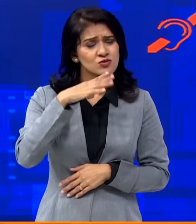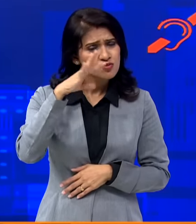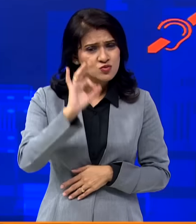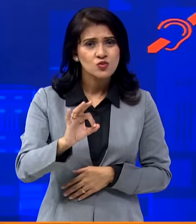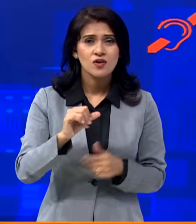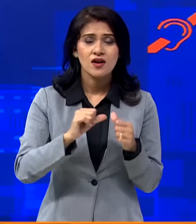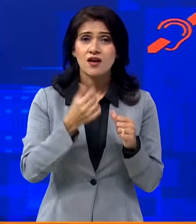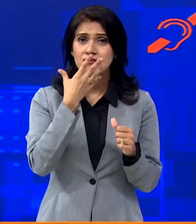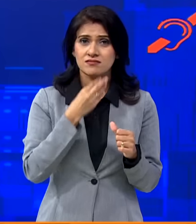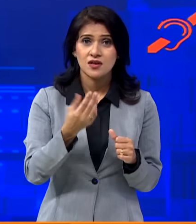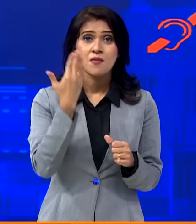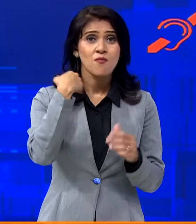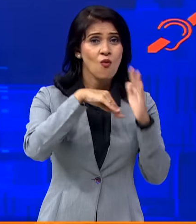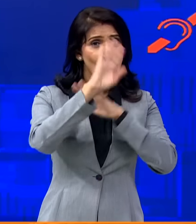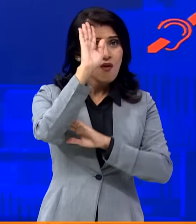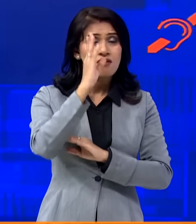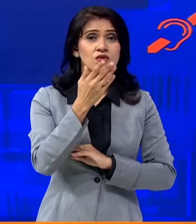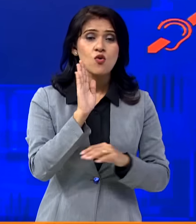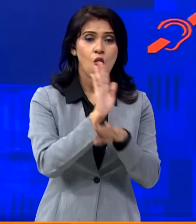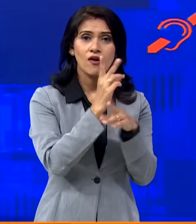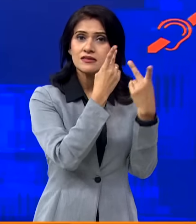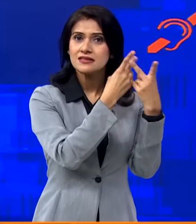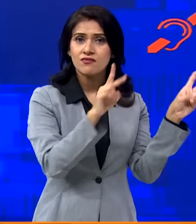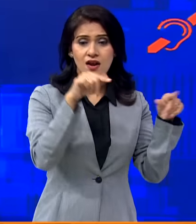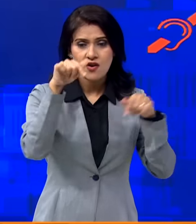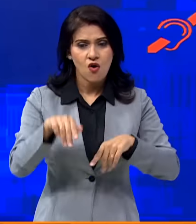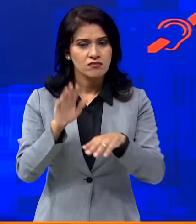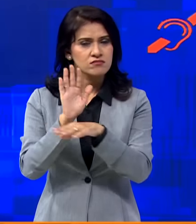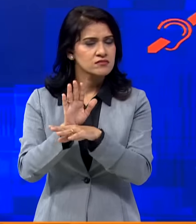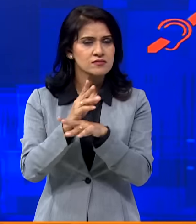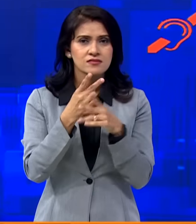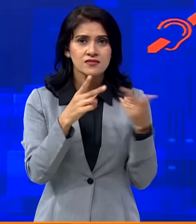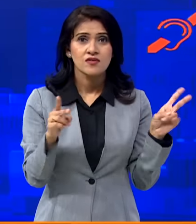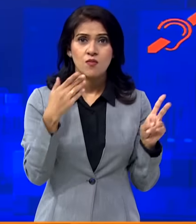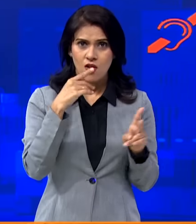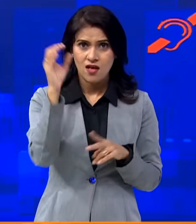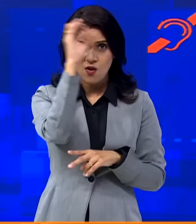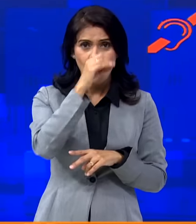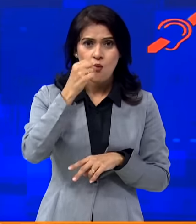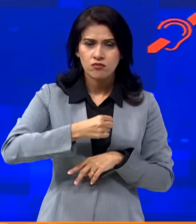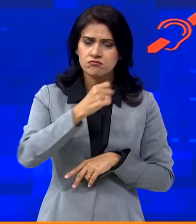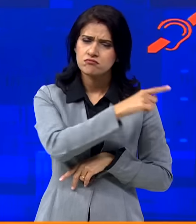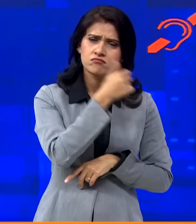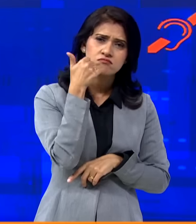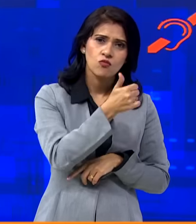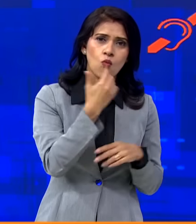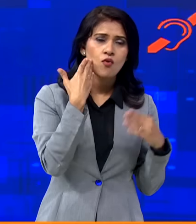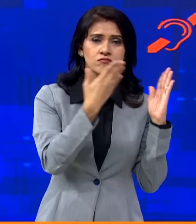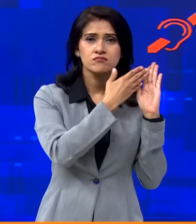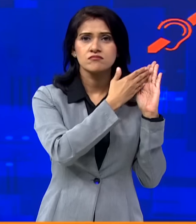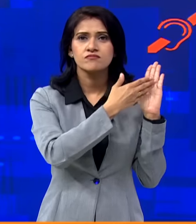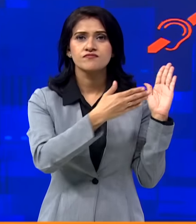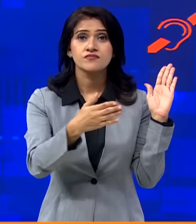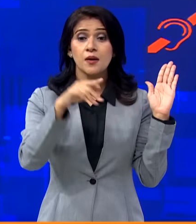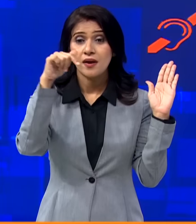यह कांग्रेस और है मैंने कब कहा कि महात्मा गांधी की कांग्रेस मोहम्मद अली जिन्ना मैंने कहा यह वह कांग्रेस है जो